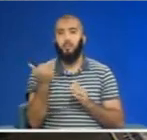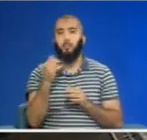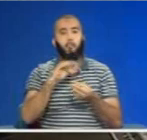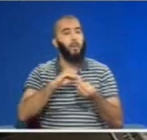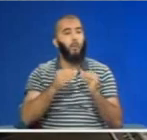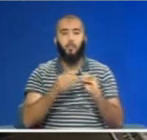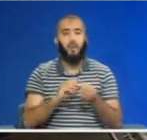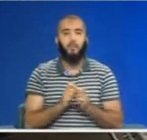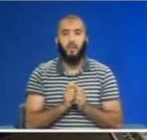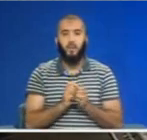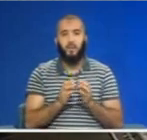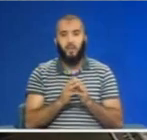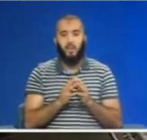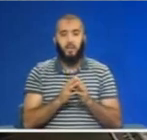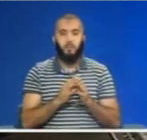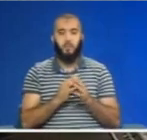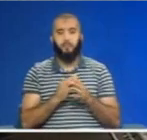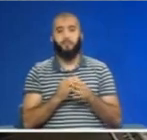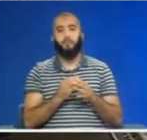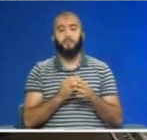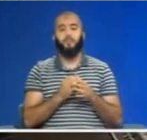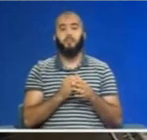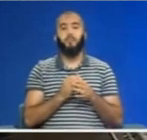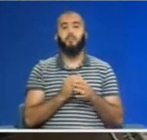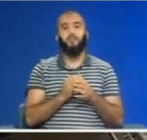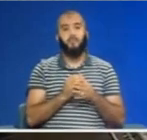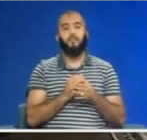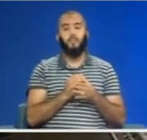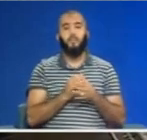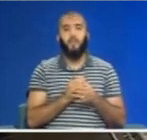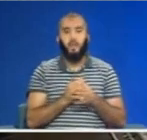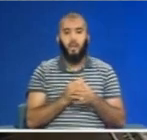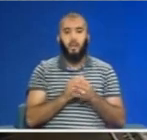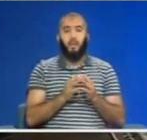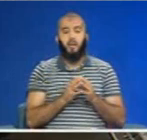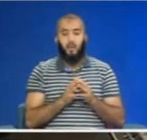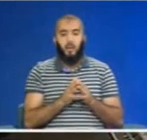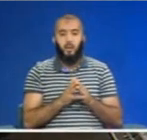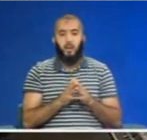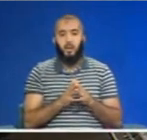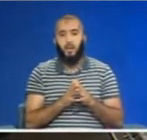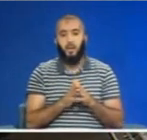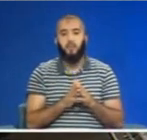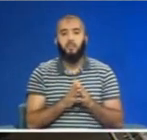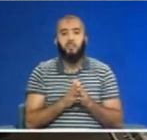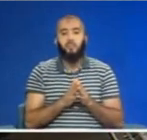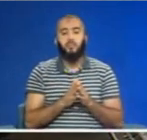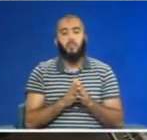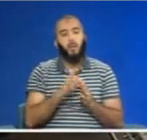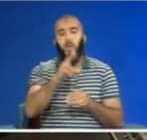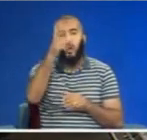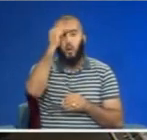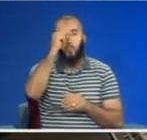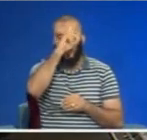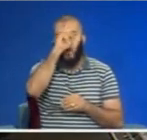نعم. انا من عندي طيب. راه يسمح صدقه على يما من عندي. طيب حتى يبقى لنا الوقت نجاوبك على سؤالك يا فاتيحة. سؤال واضح الله يرضى